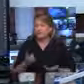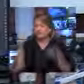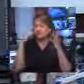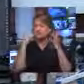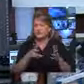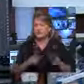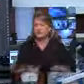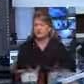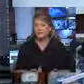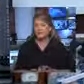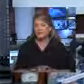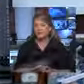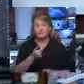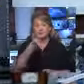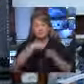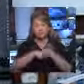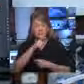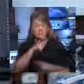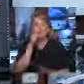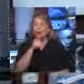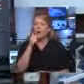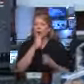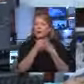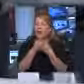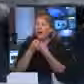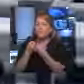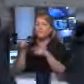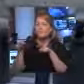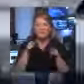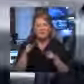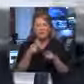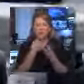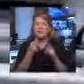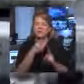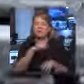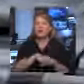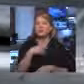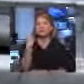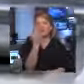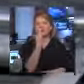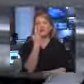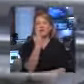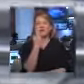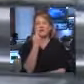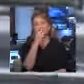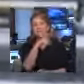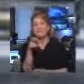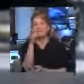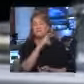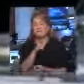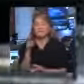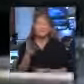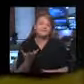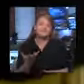ואגרסיבית. בעל העסק שגם כך נלחם מדי יום בבירוקרטיה, נמצא לו פעם בודד מול המערכת שגובה ממנו כספים. אולי הגיע הזמן